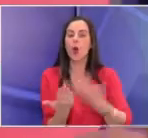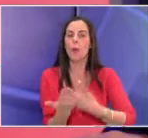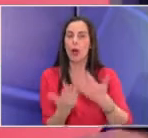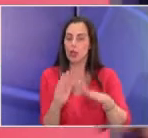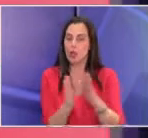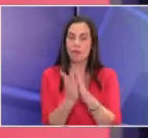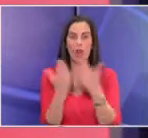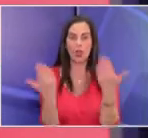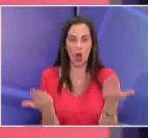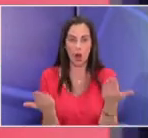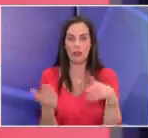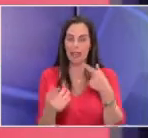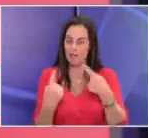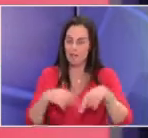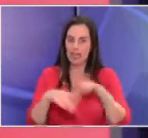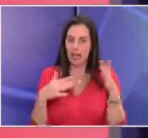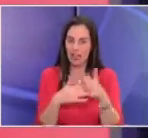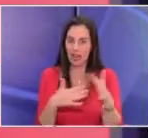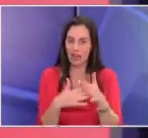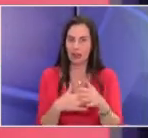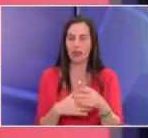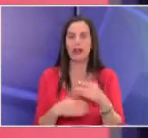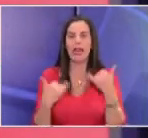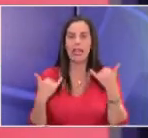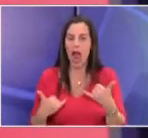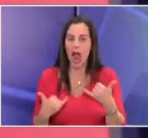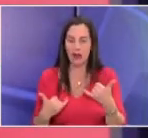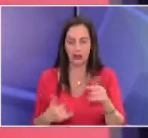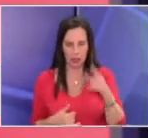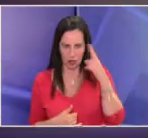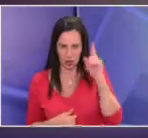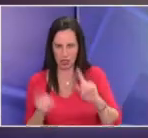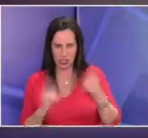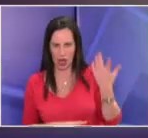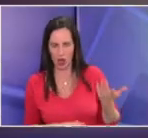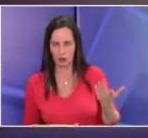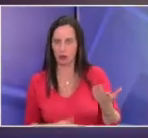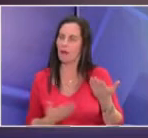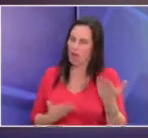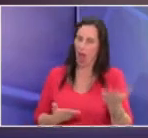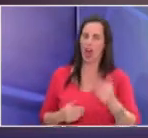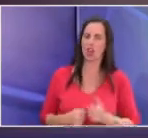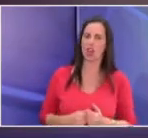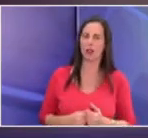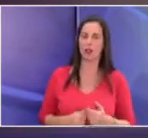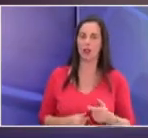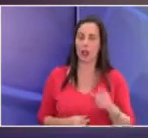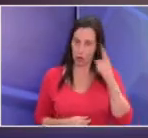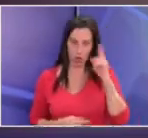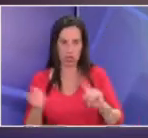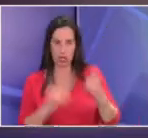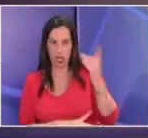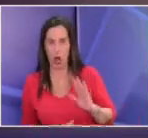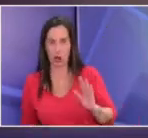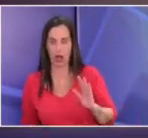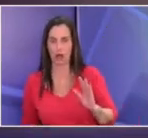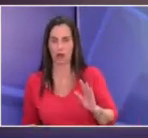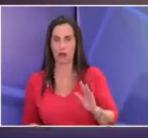מהעבדות של האנשים? כן, לצאת מהעבדות. העם פה 90% נמצא בעבדות. דיברנו על זה, חלק, עובדי